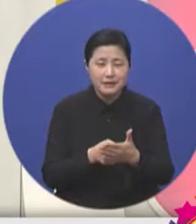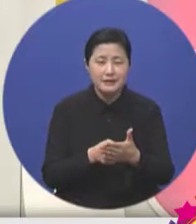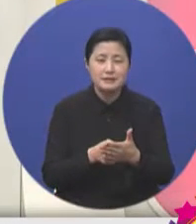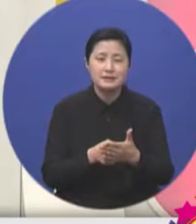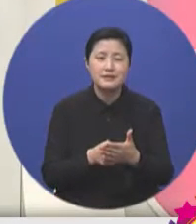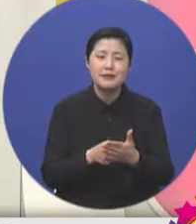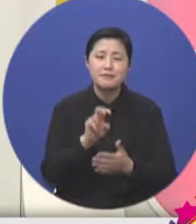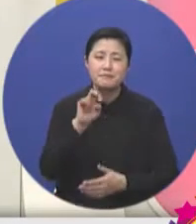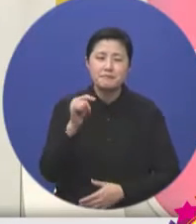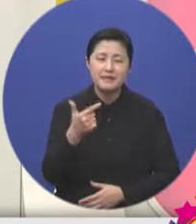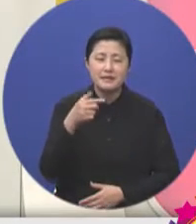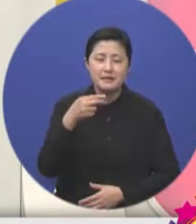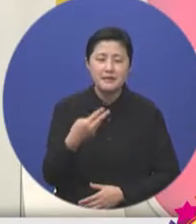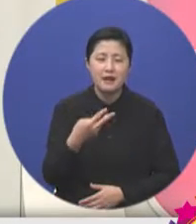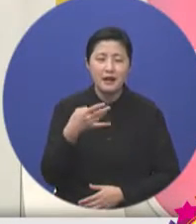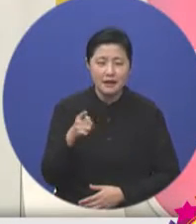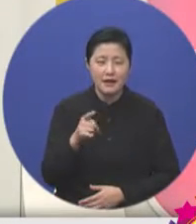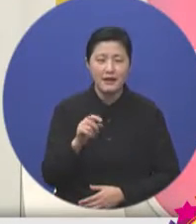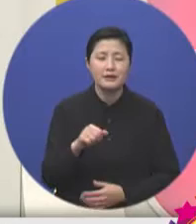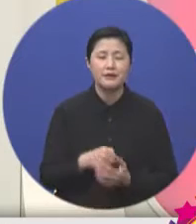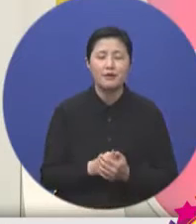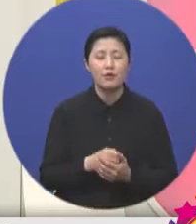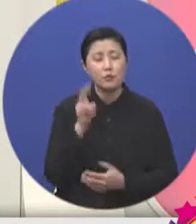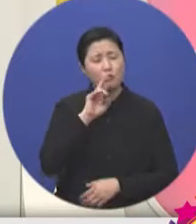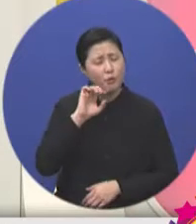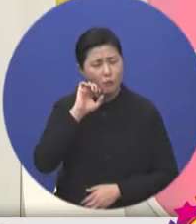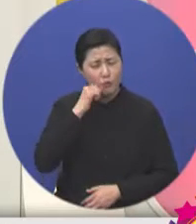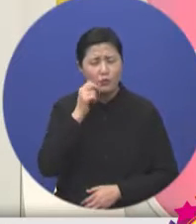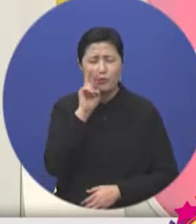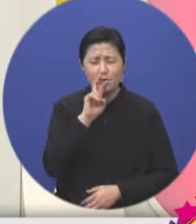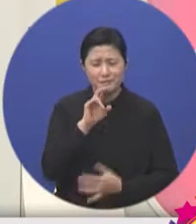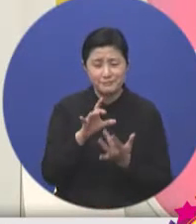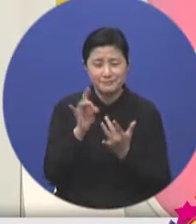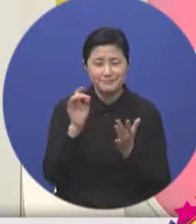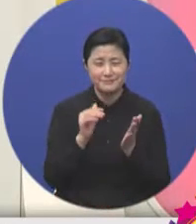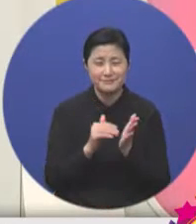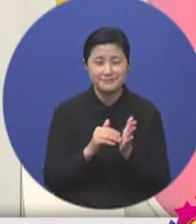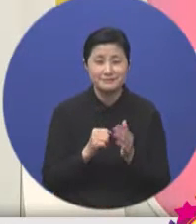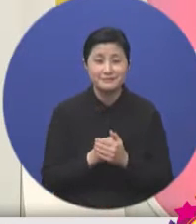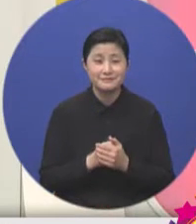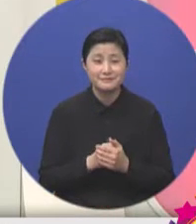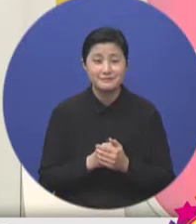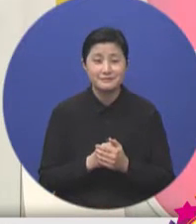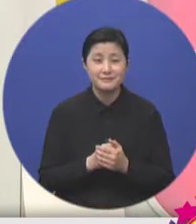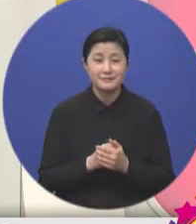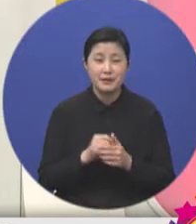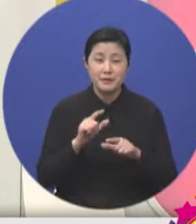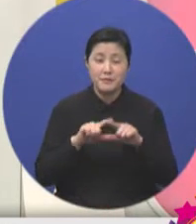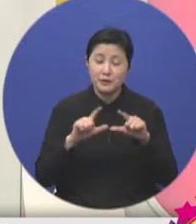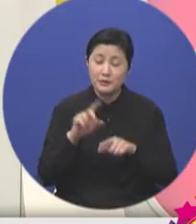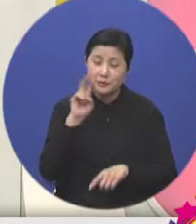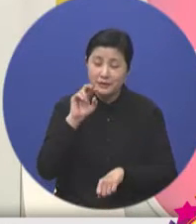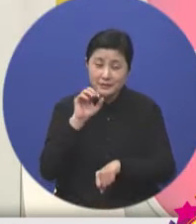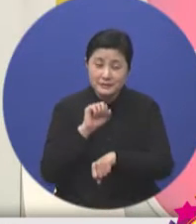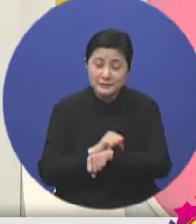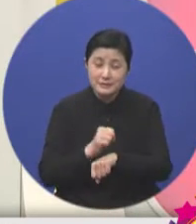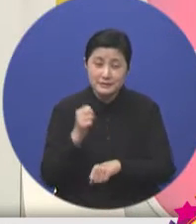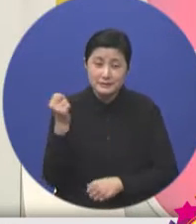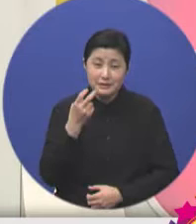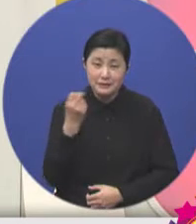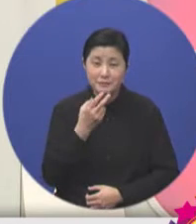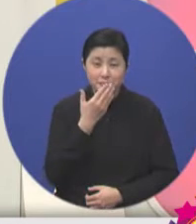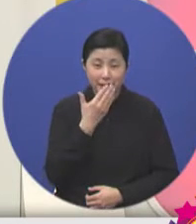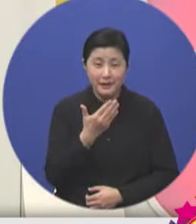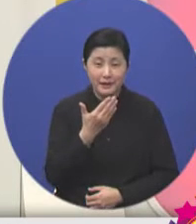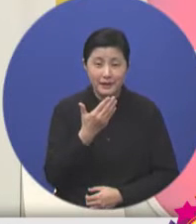조용필 씨의 민들레. 야, 그 노래 어려운데. 이 노래 평소에 자주 부르세요? 네? 평소에